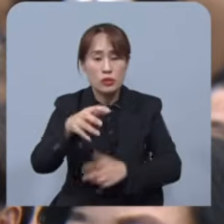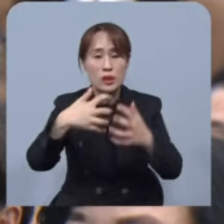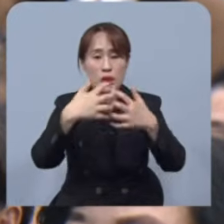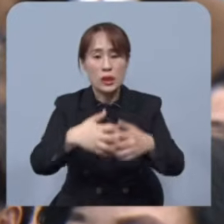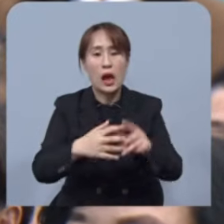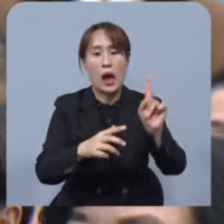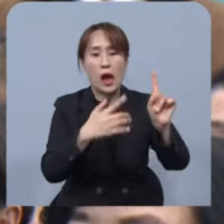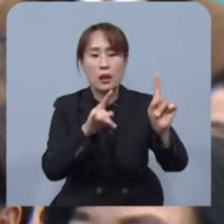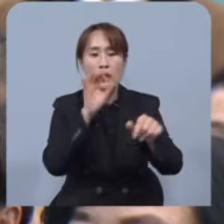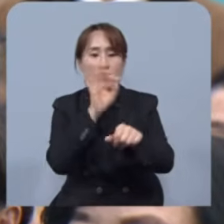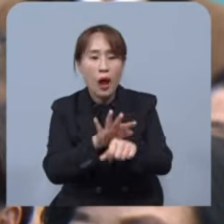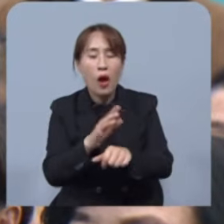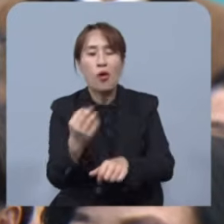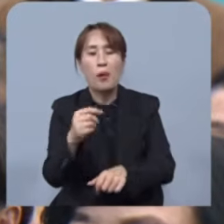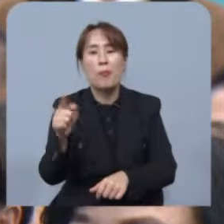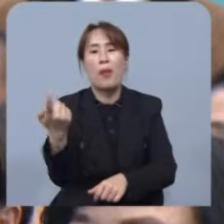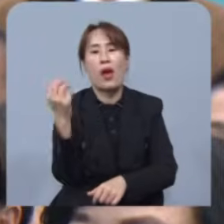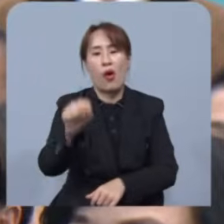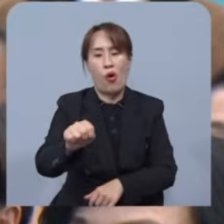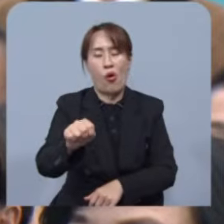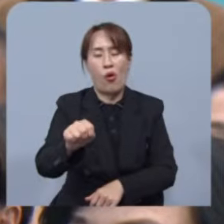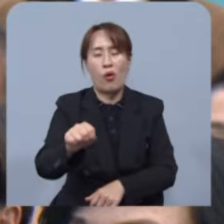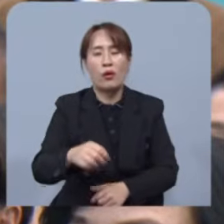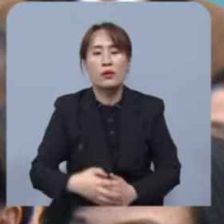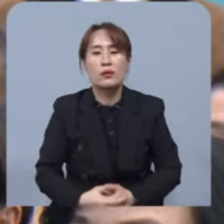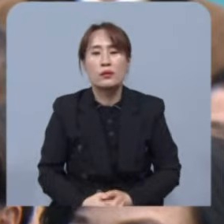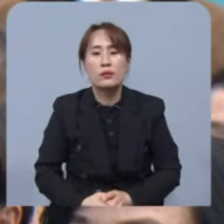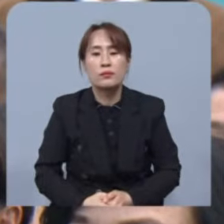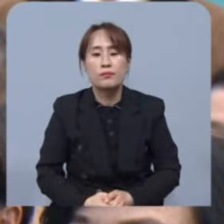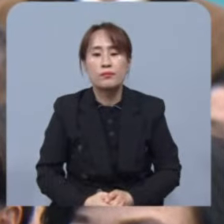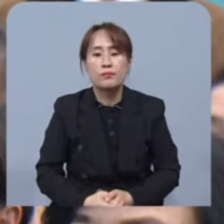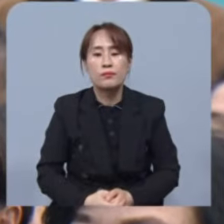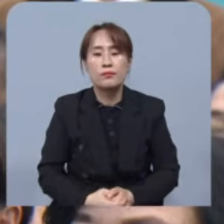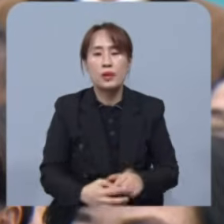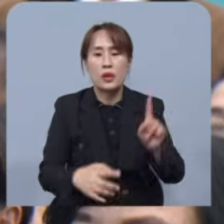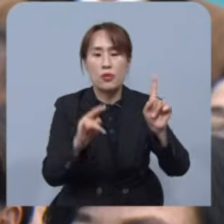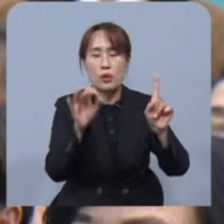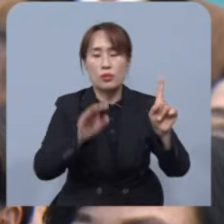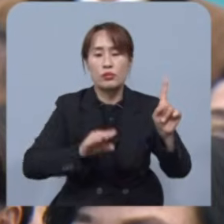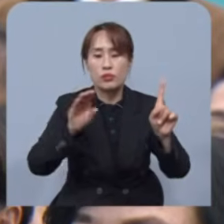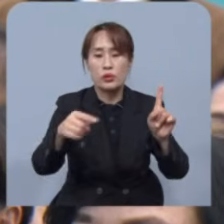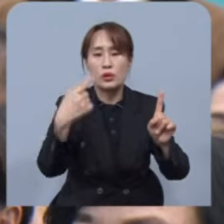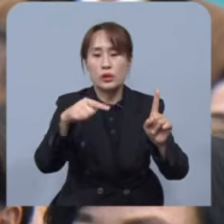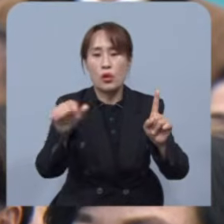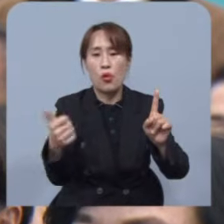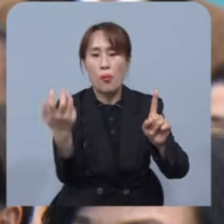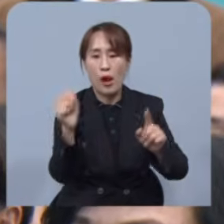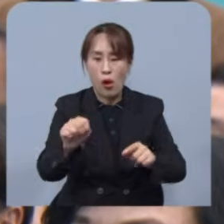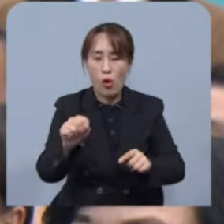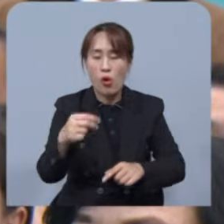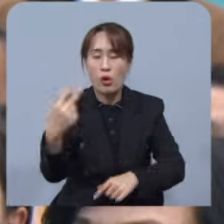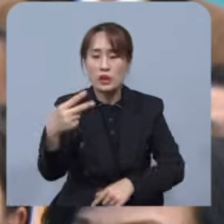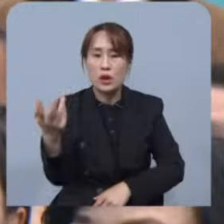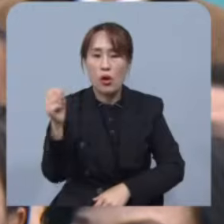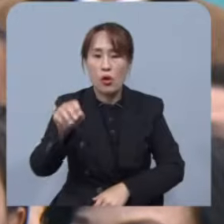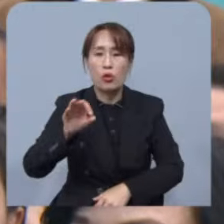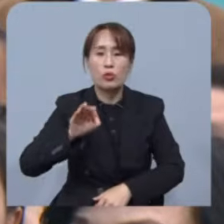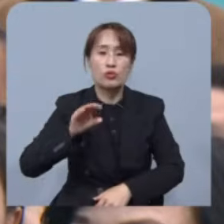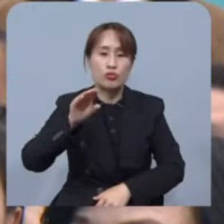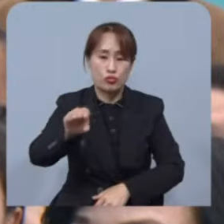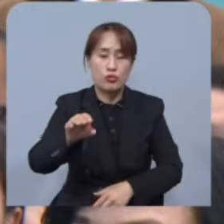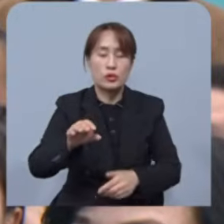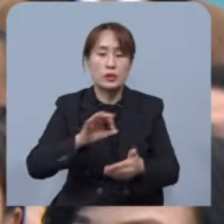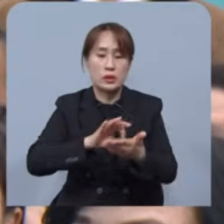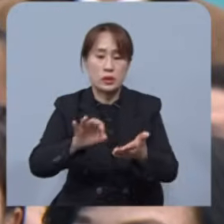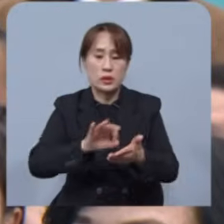한 대당 100억 정도로 육박하게 되고요. 1회차 투자를 하게 되면 1,500억에서 2,000억 정도 투자 자금이 들어가게